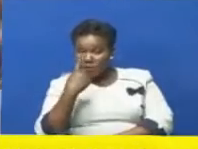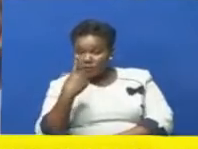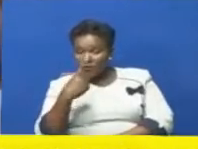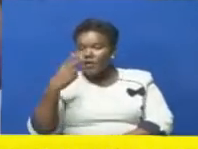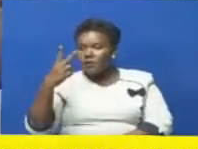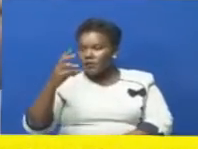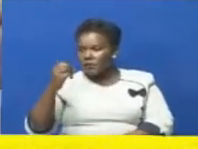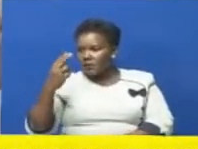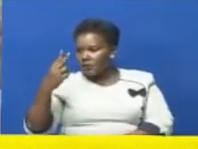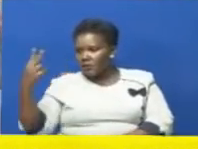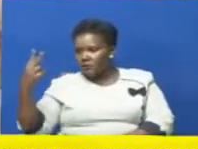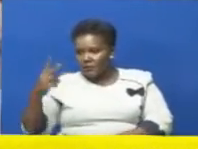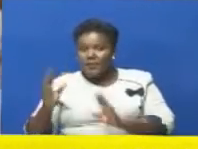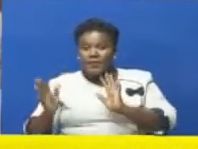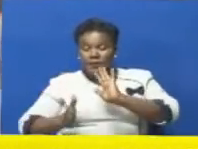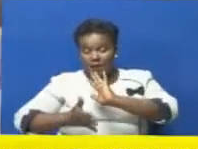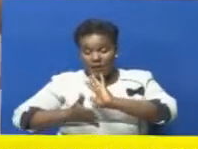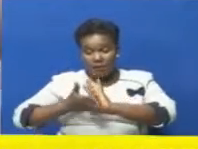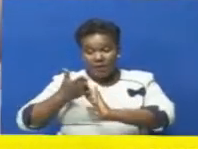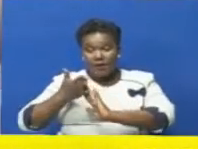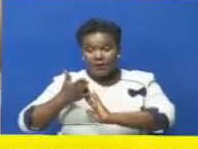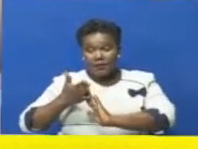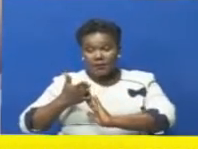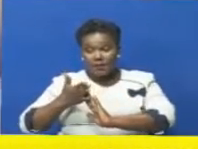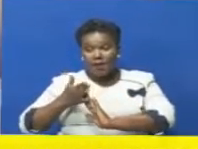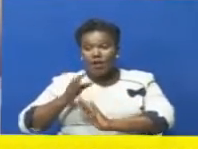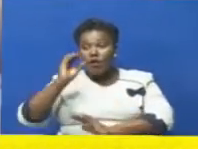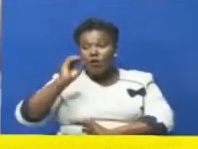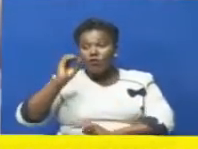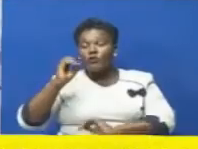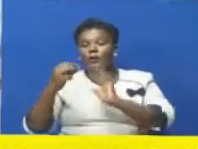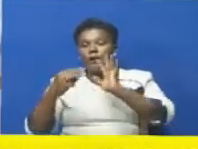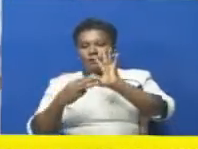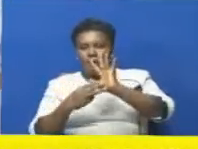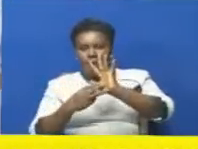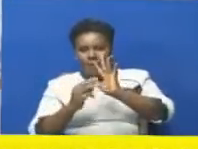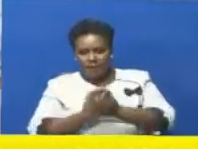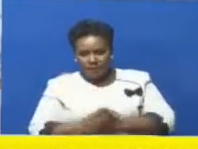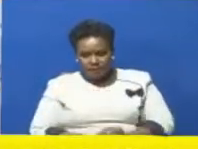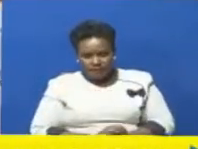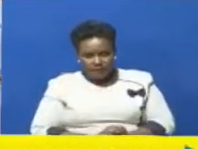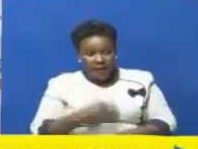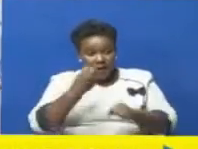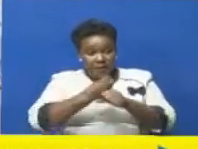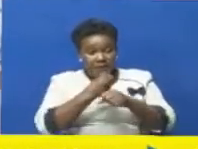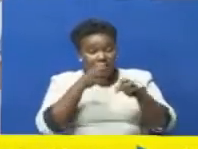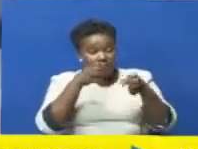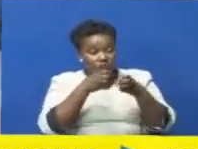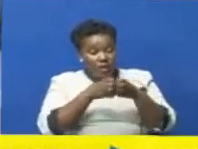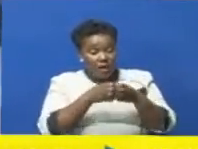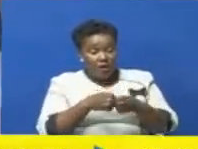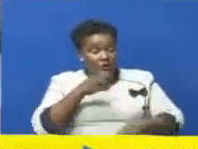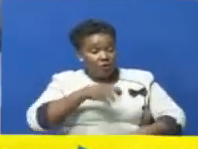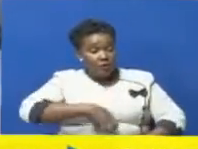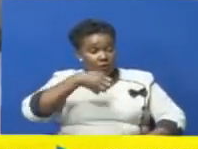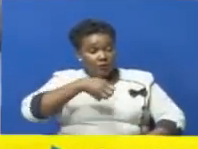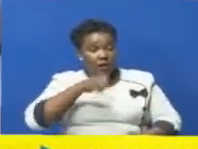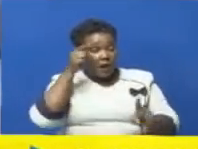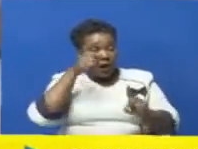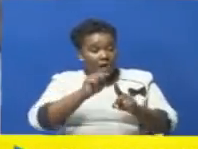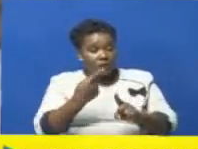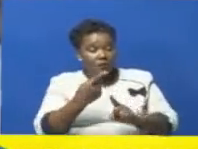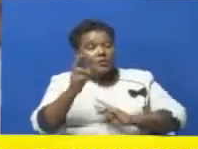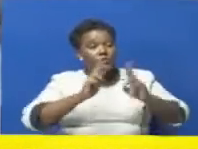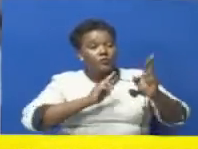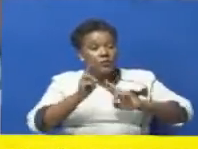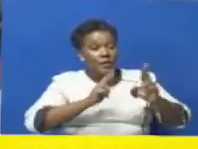2021-2022 ambayo imeanza tangu Oktoba 8 mwaka huu katika kikao cha dharura ili kujadili hali ya minada kutokana na